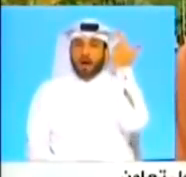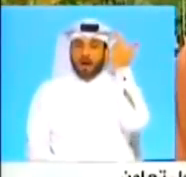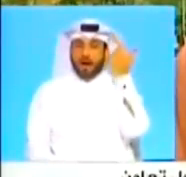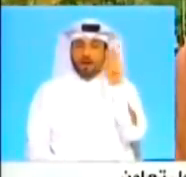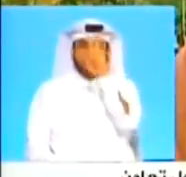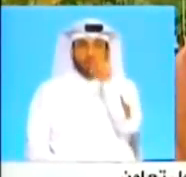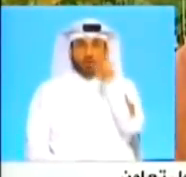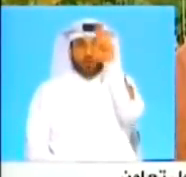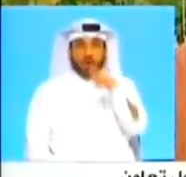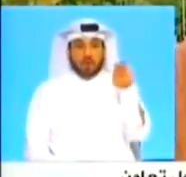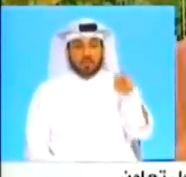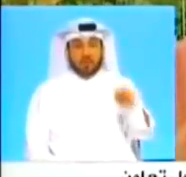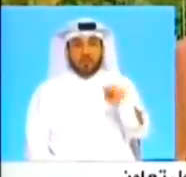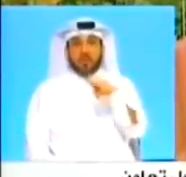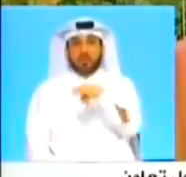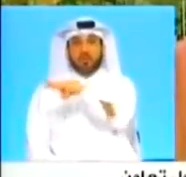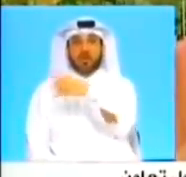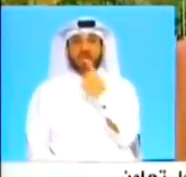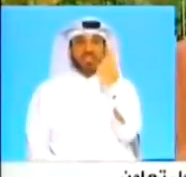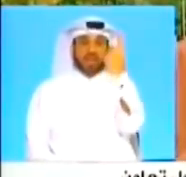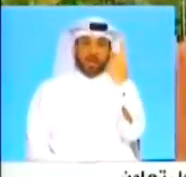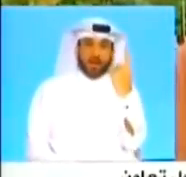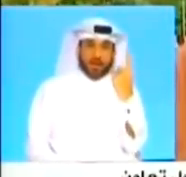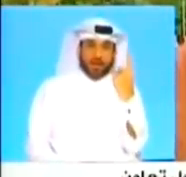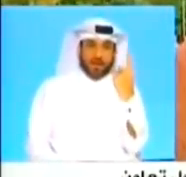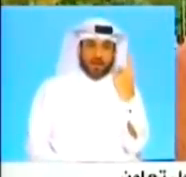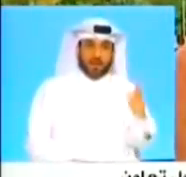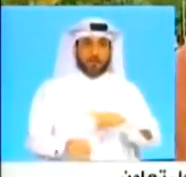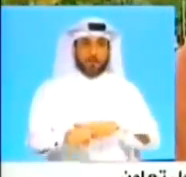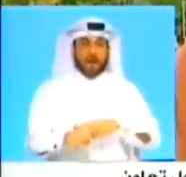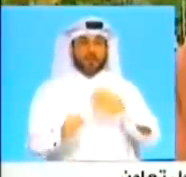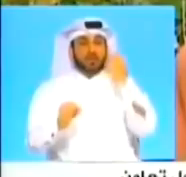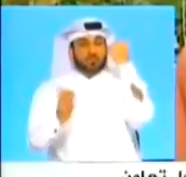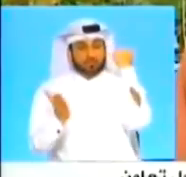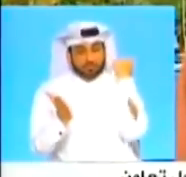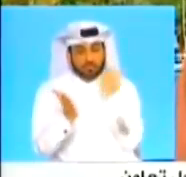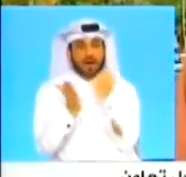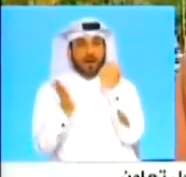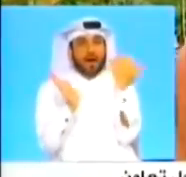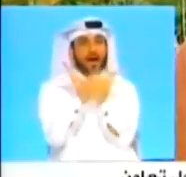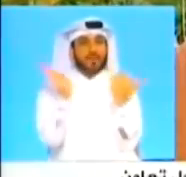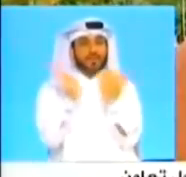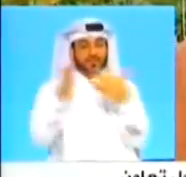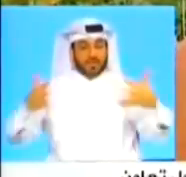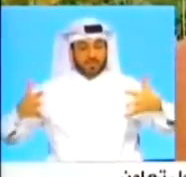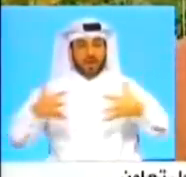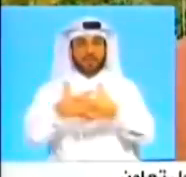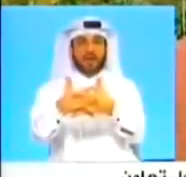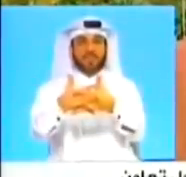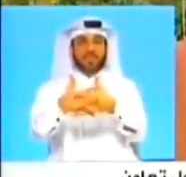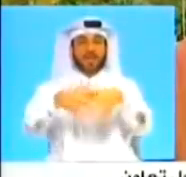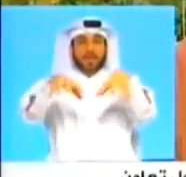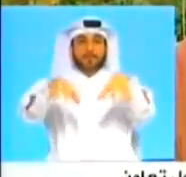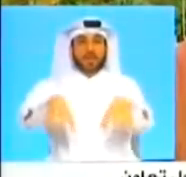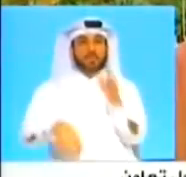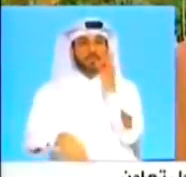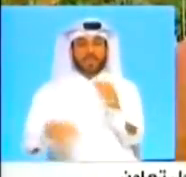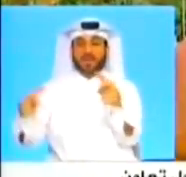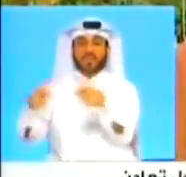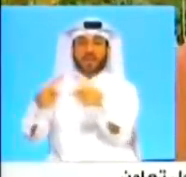العام الواحد، وهنالك اعتمادية اقتصادية كبيرة جدا بين البلدين، وخاصة